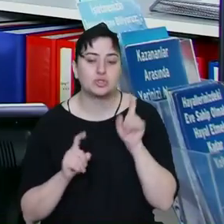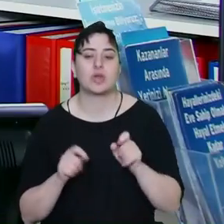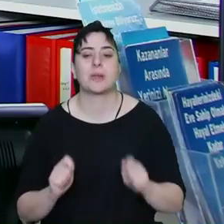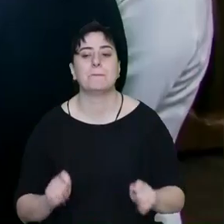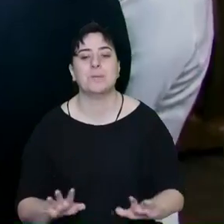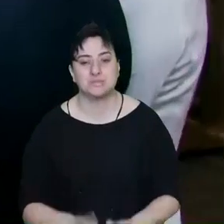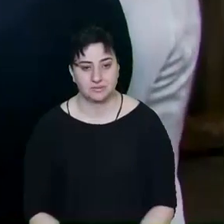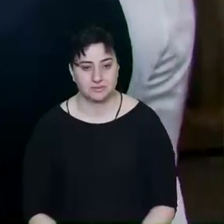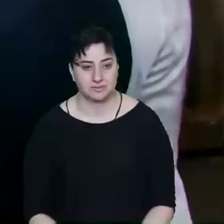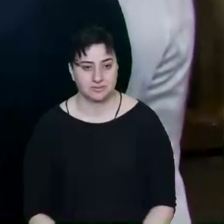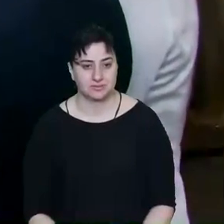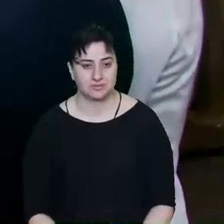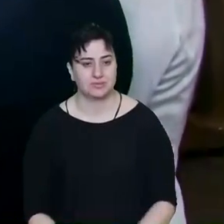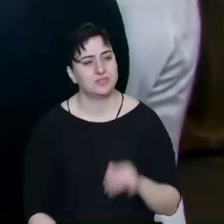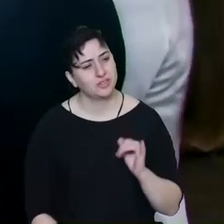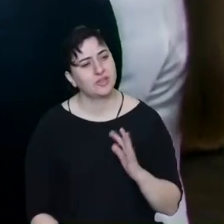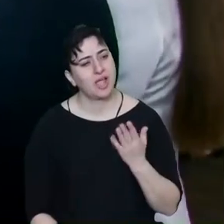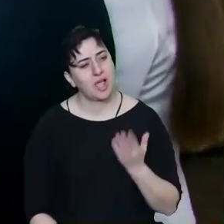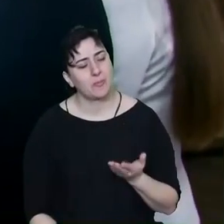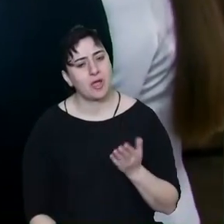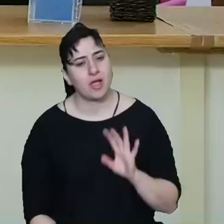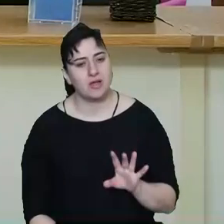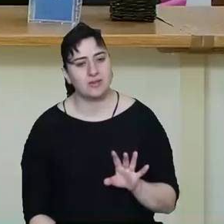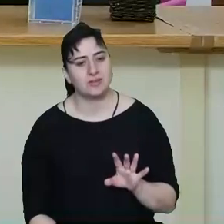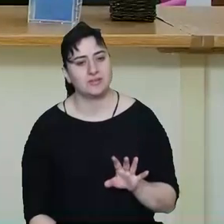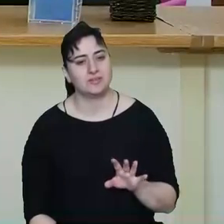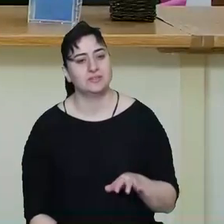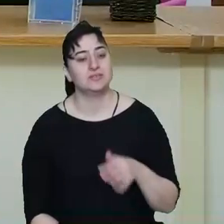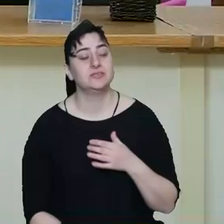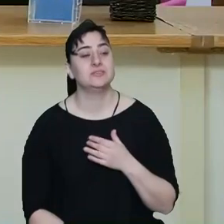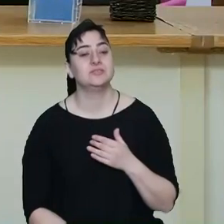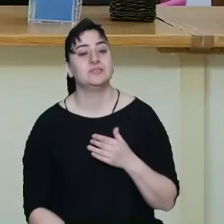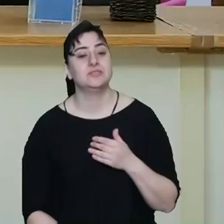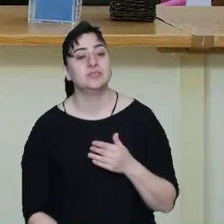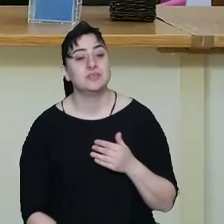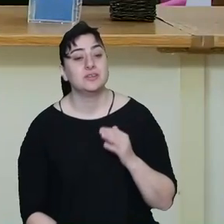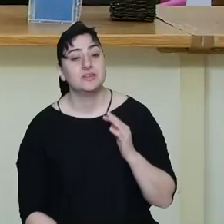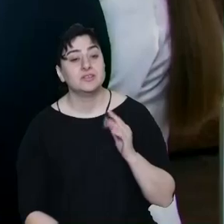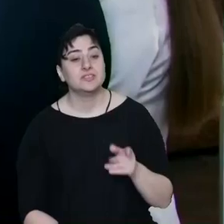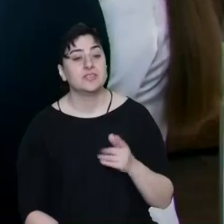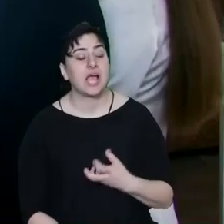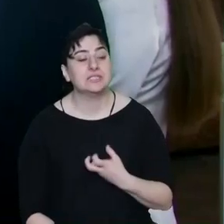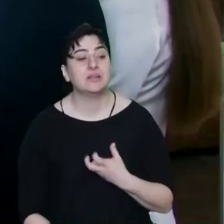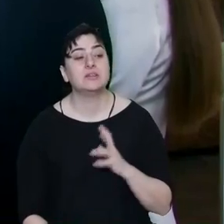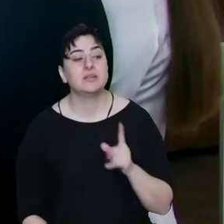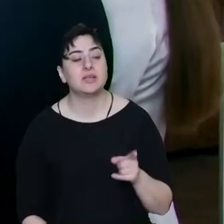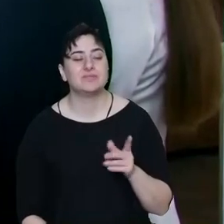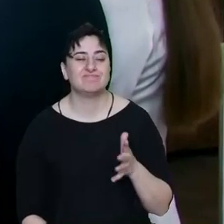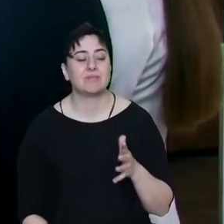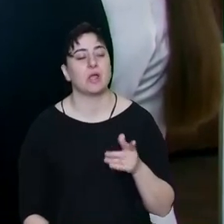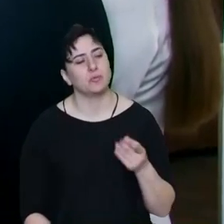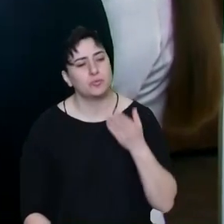sormayacak. Fena değil. Fena değil ama beni sıkıştıracak kadar güzel bir yalan